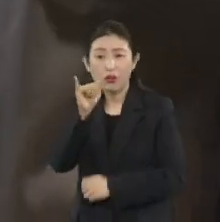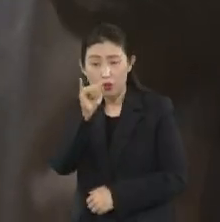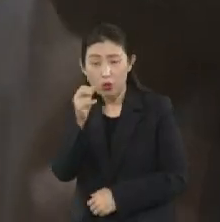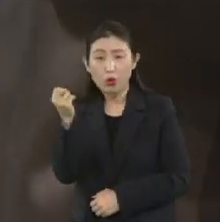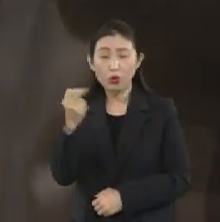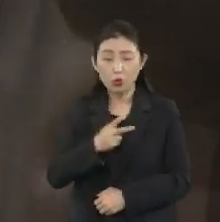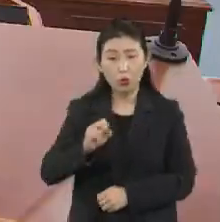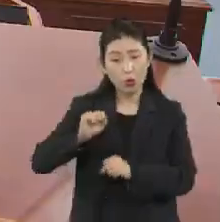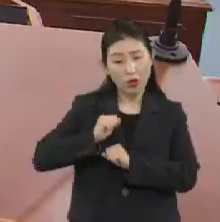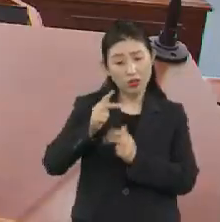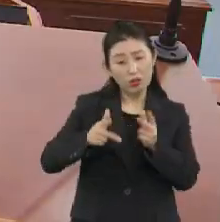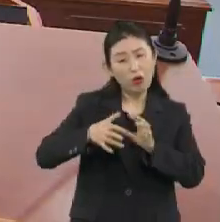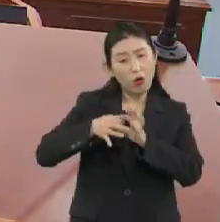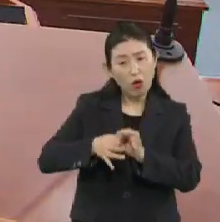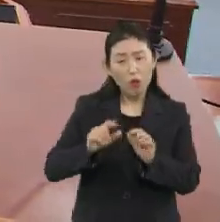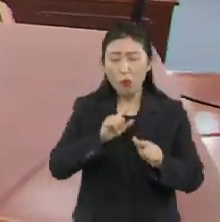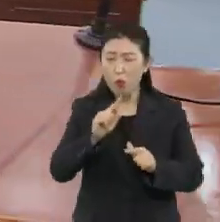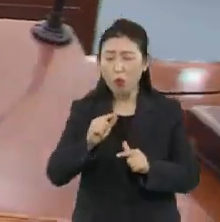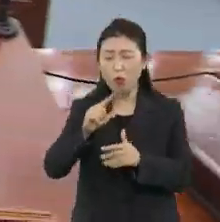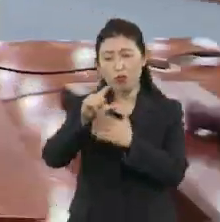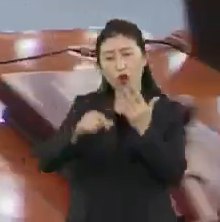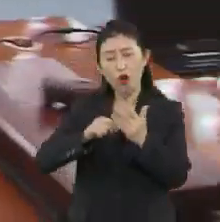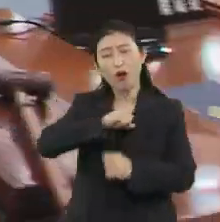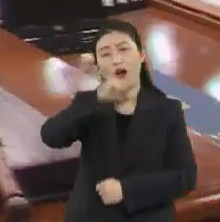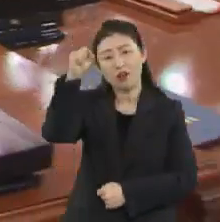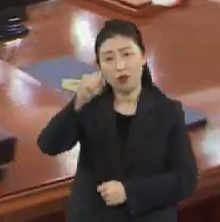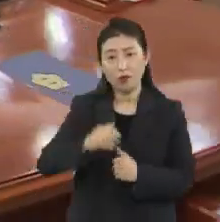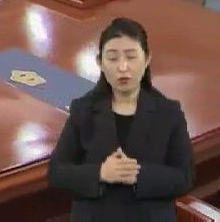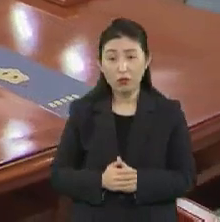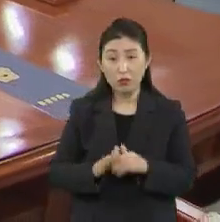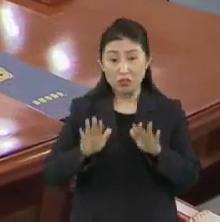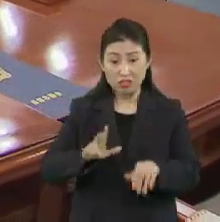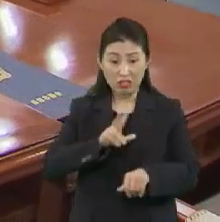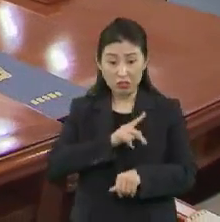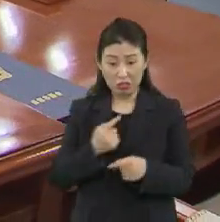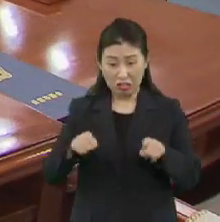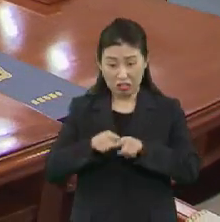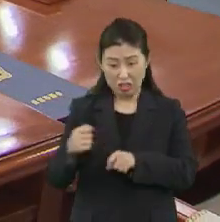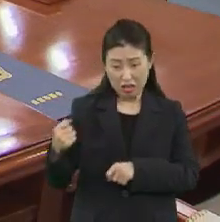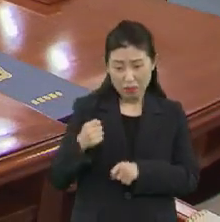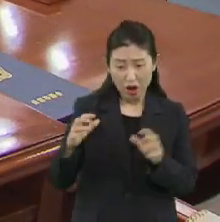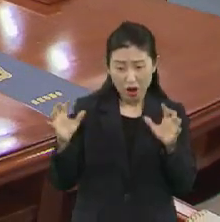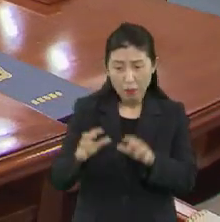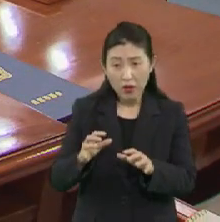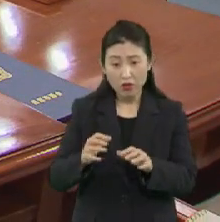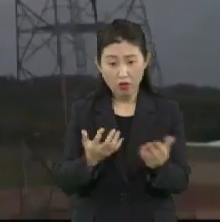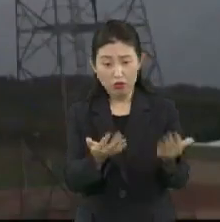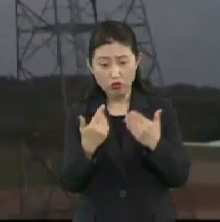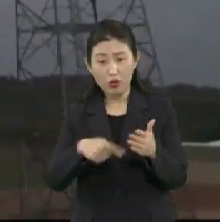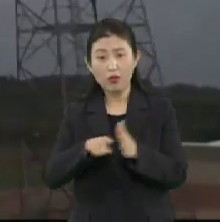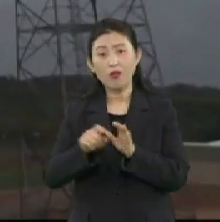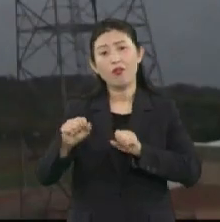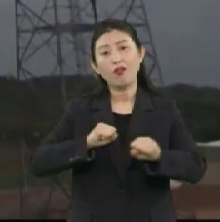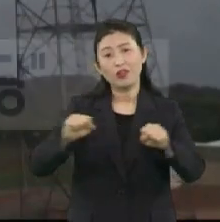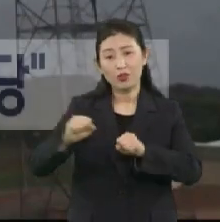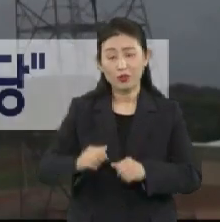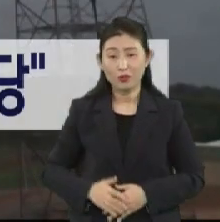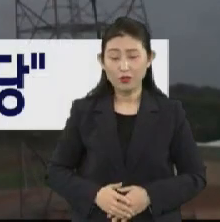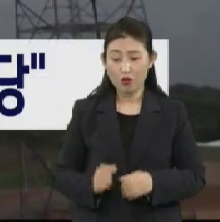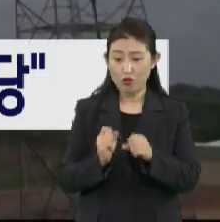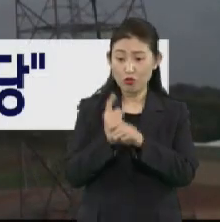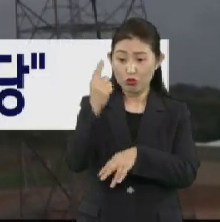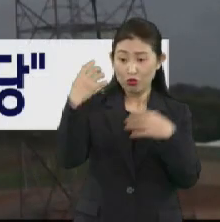사업에 선정됐다며 지역 의회는 물론 경제계까지 나서 방위사업청 유치를 요구하고 있습니다.